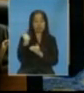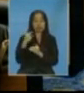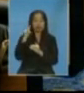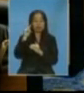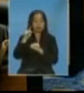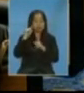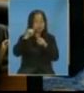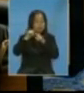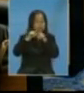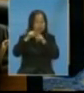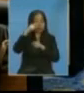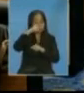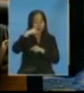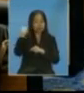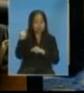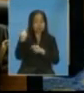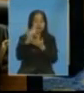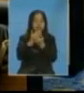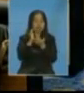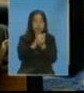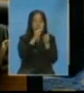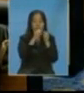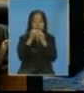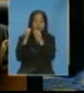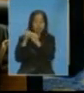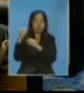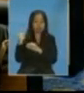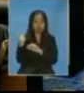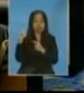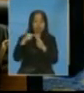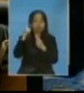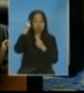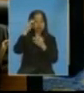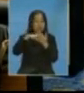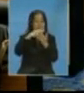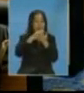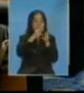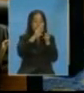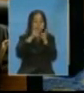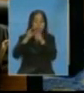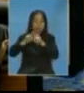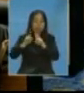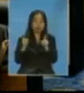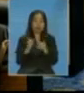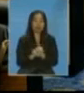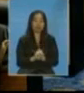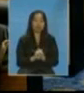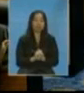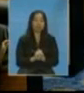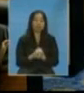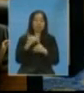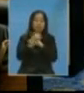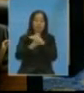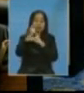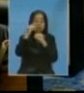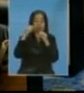ราแล้วมีประเทศแบ่งออกเป็น2กลุ่มครับท่านประธานครับที่ใช้แนวคิดที่ต่างกันประเทศในกลุ่มที่ใช้แนวคิ